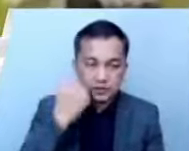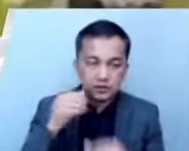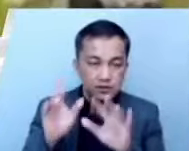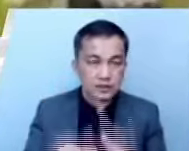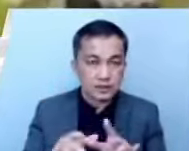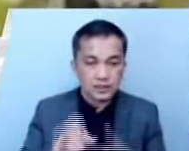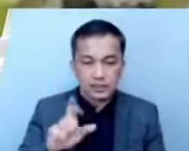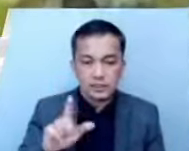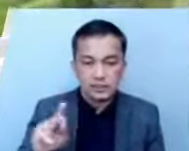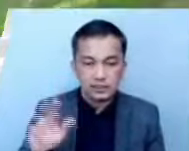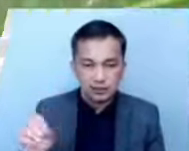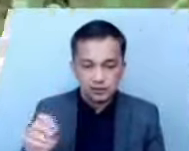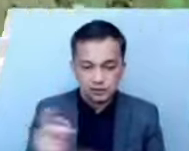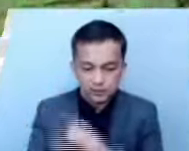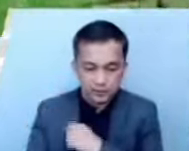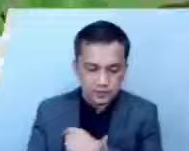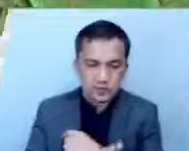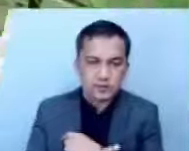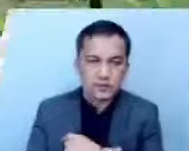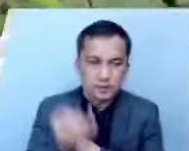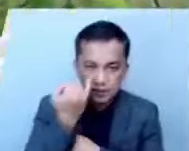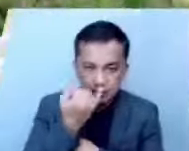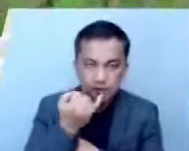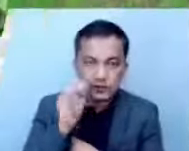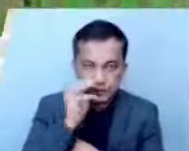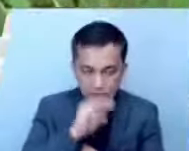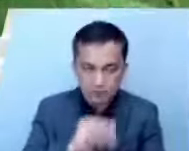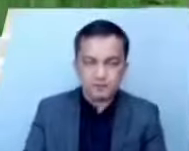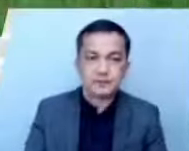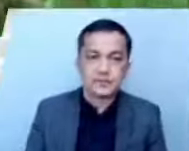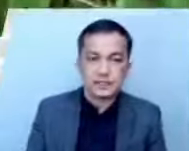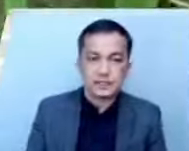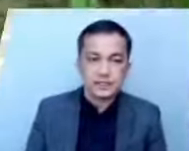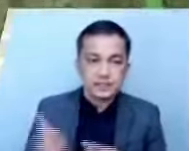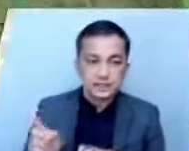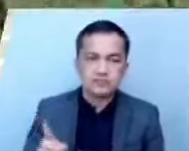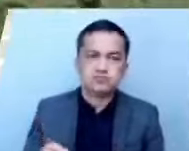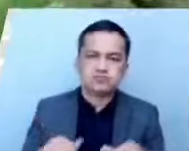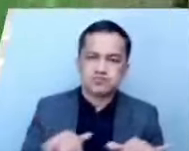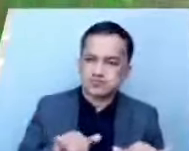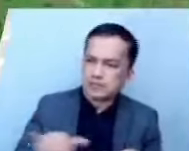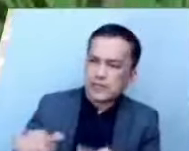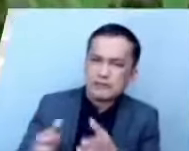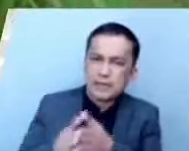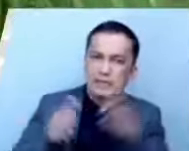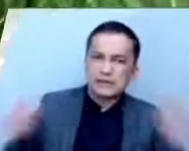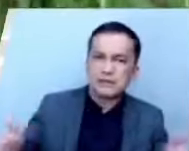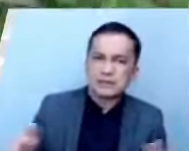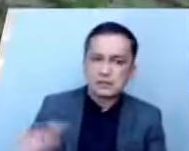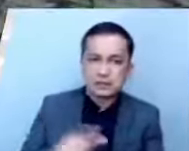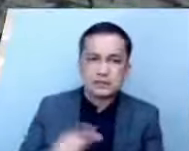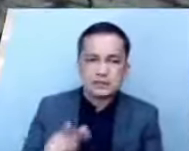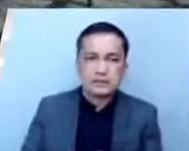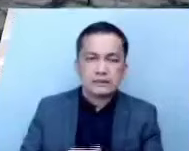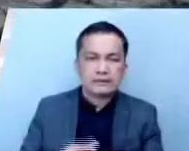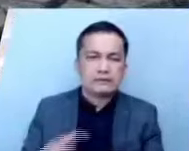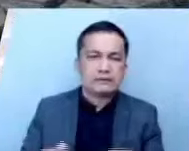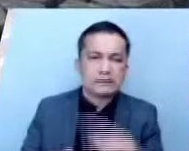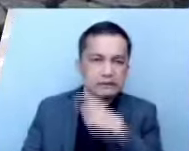mga probinsya ng Iloilo at Mindoro kung saan ekta-ektaryang lupain na ang natuyot. Para sa